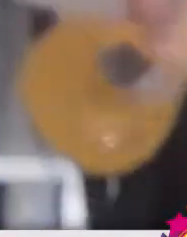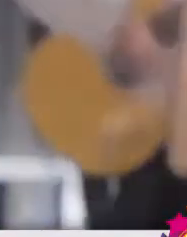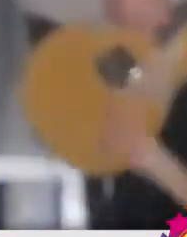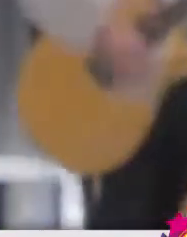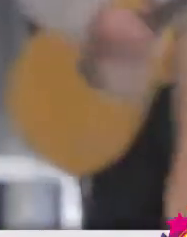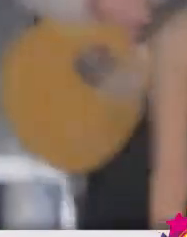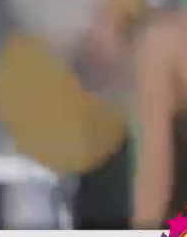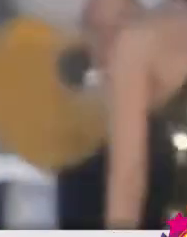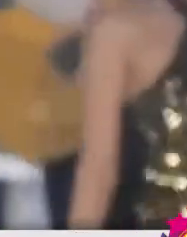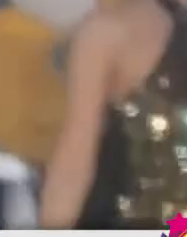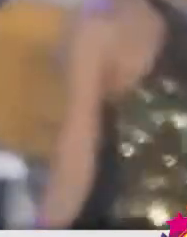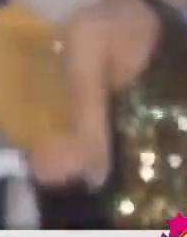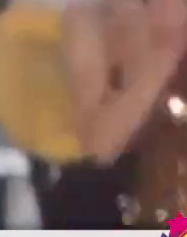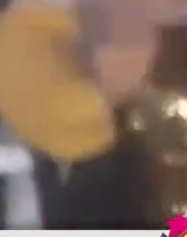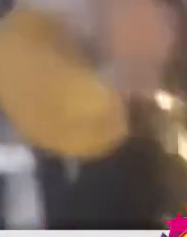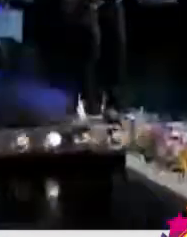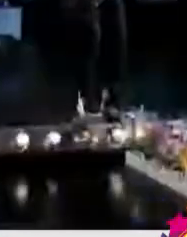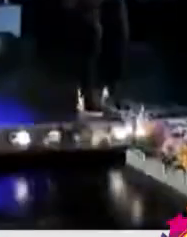없었다.